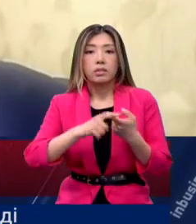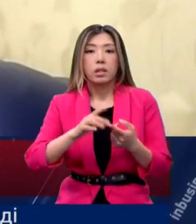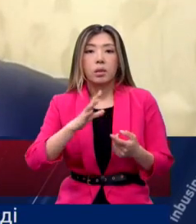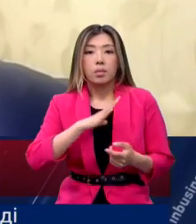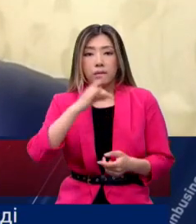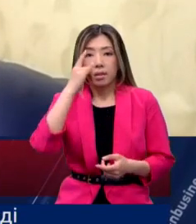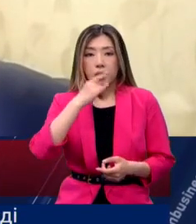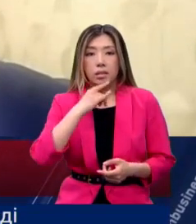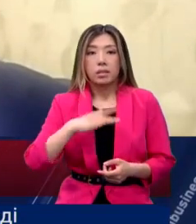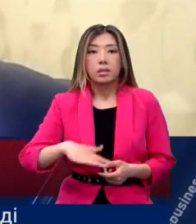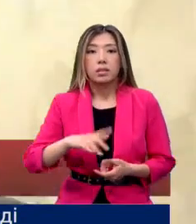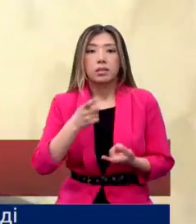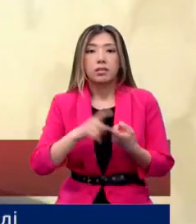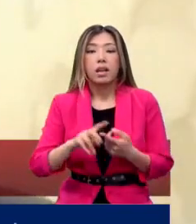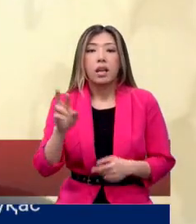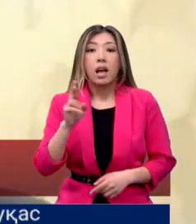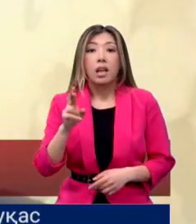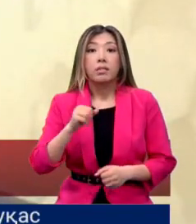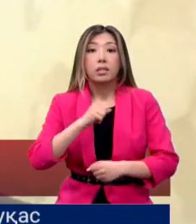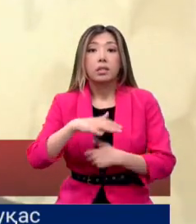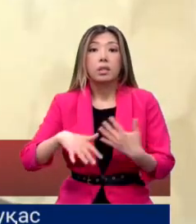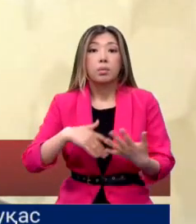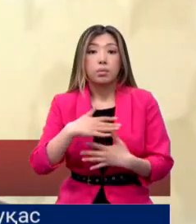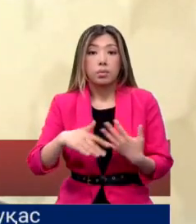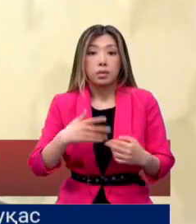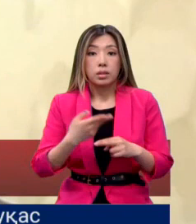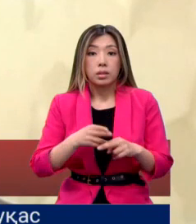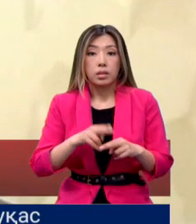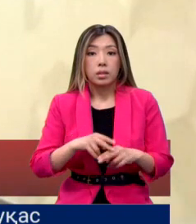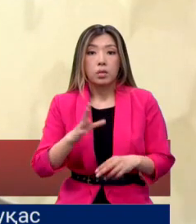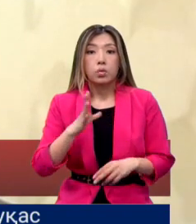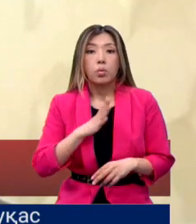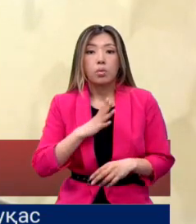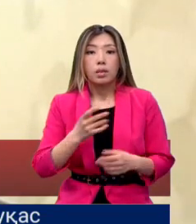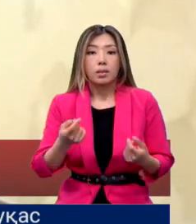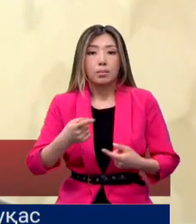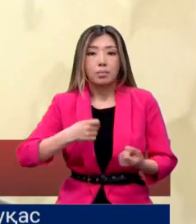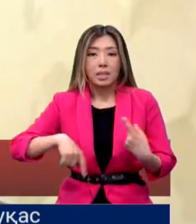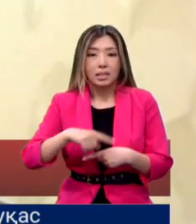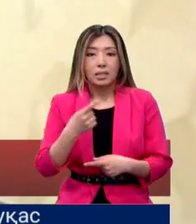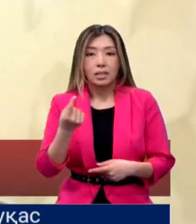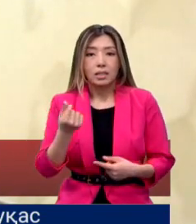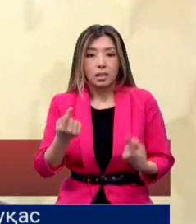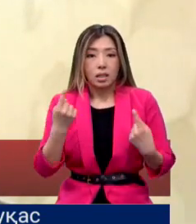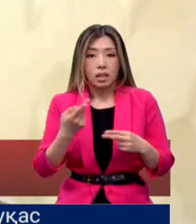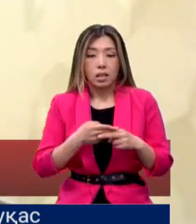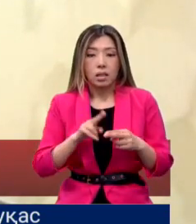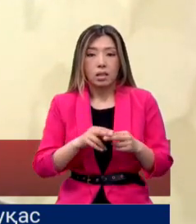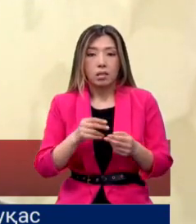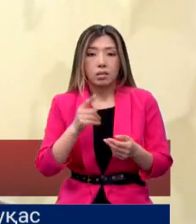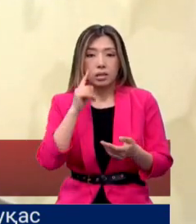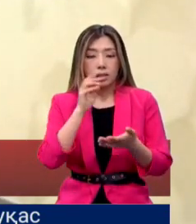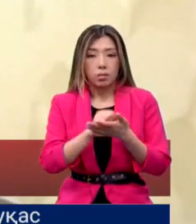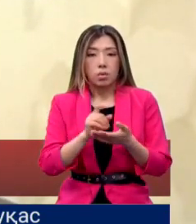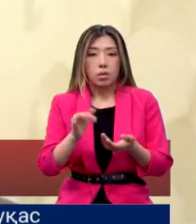января. В результате этого, если говорить про иностранные инвестиции крупные, то все показатели рисковых значений были пересмотрены